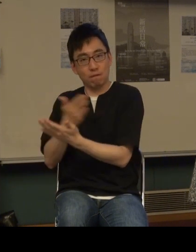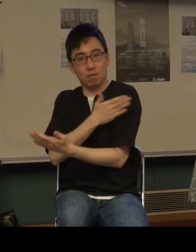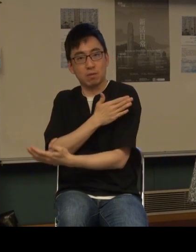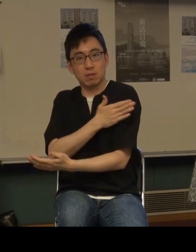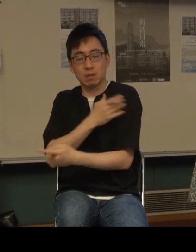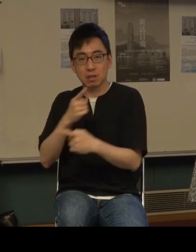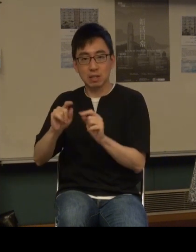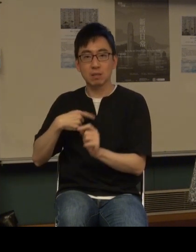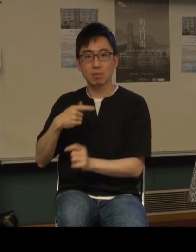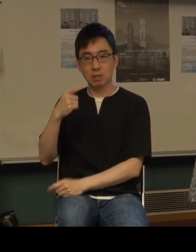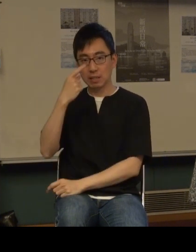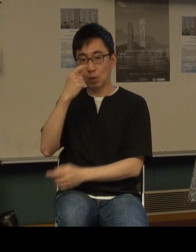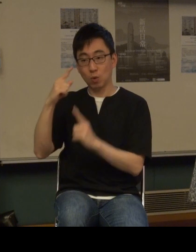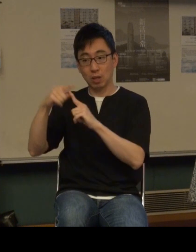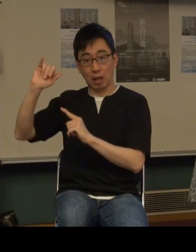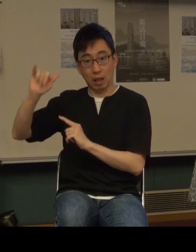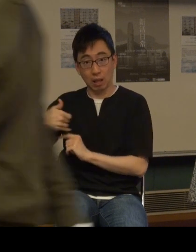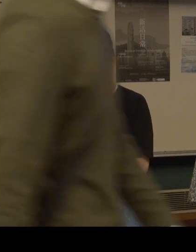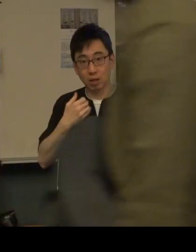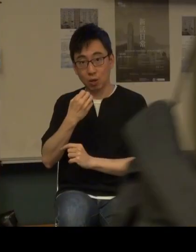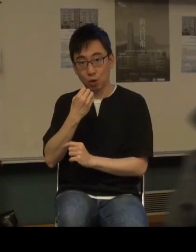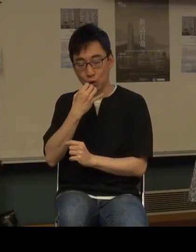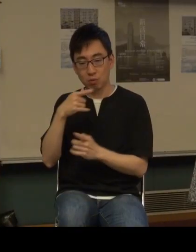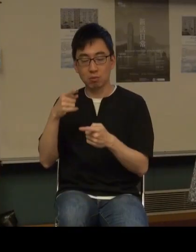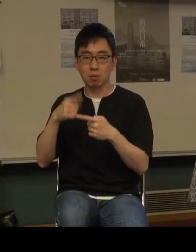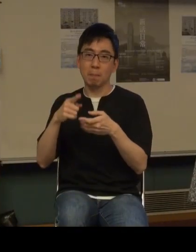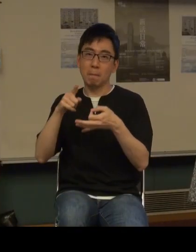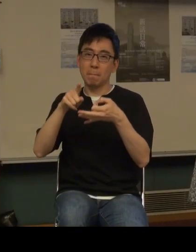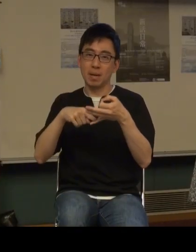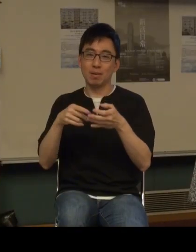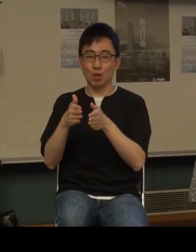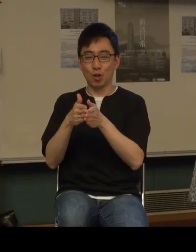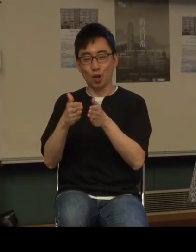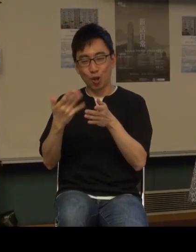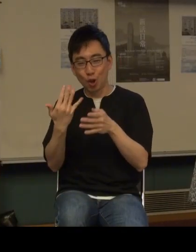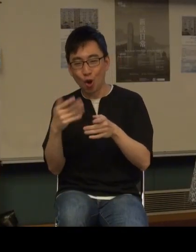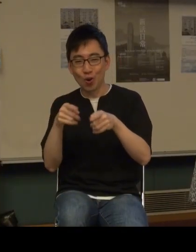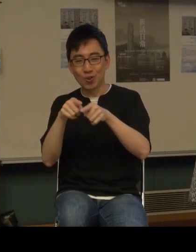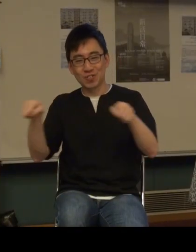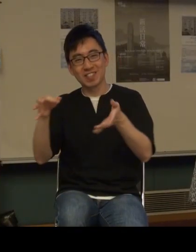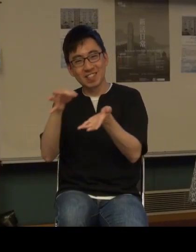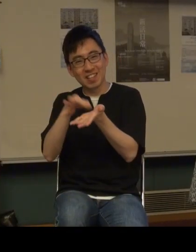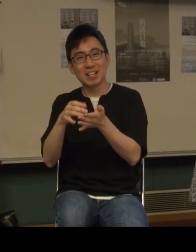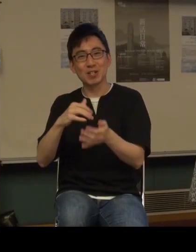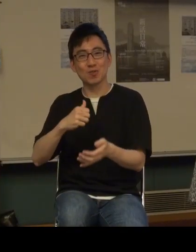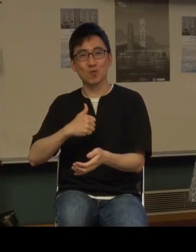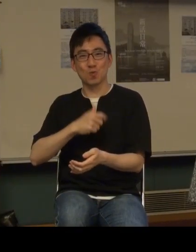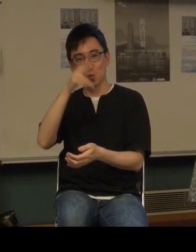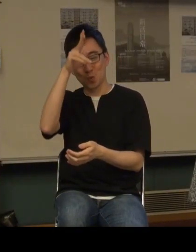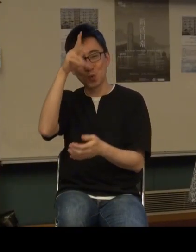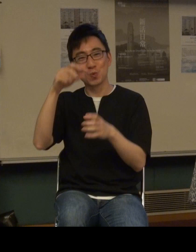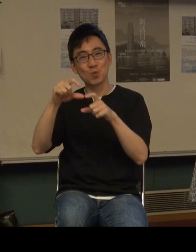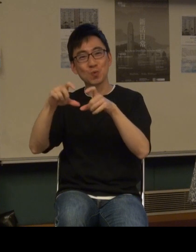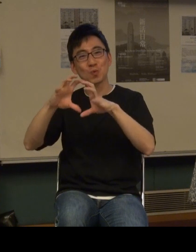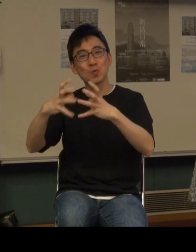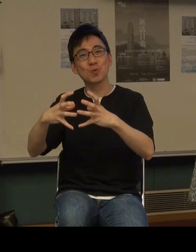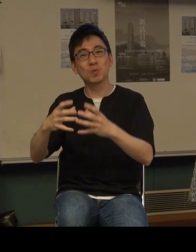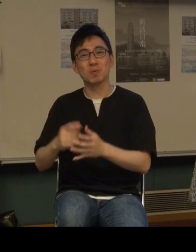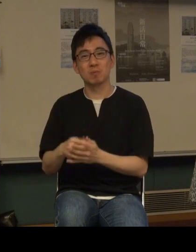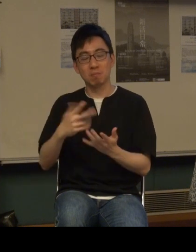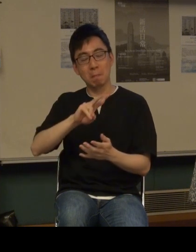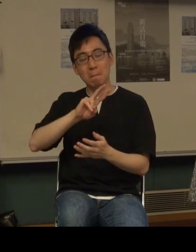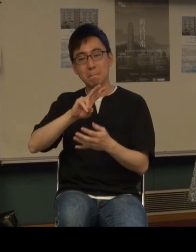到嘅時候咧，其實公務司署最初咧就叫做糧地官署，糧地官署。後來咧喺1890年代咧，佢改咗個名叫公務